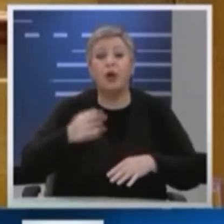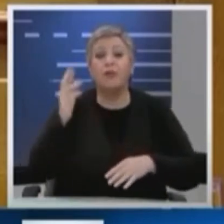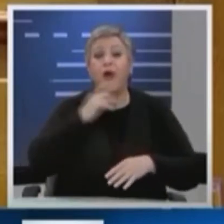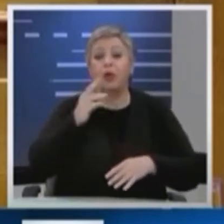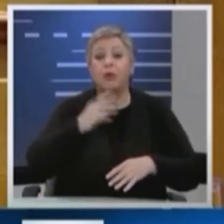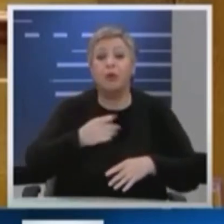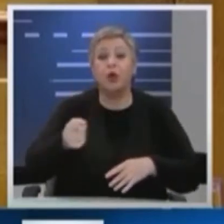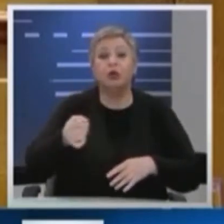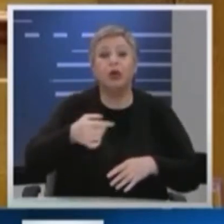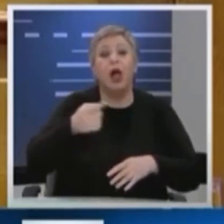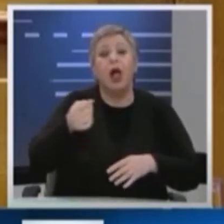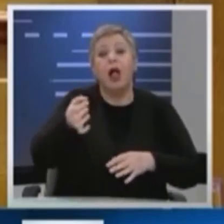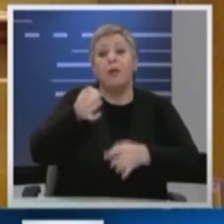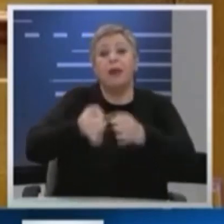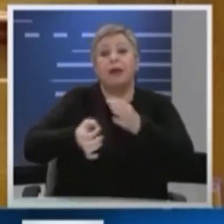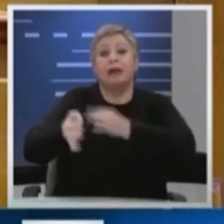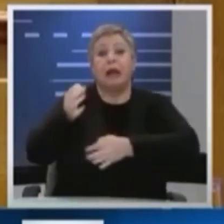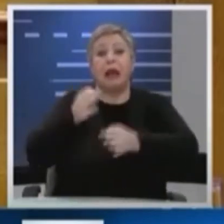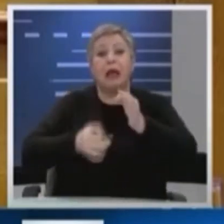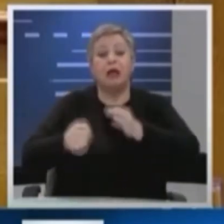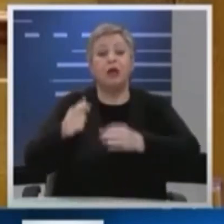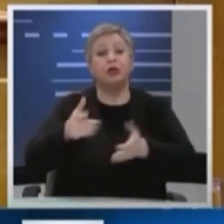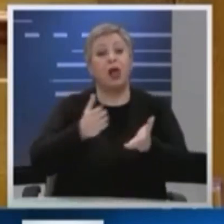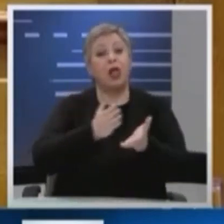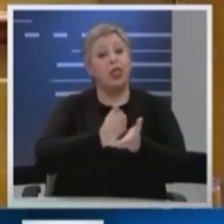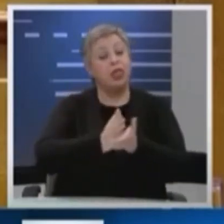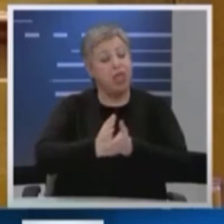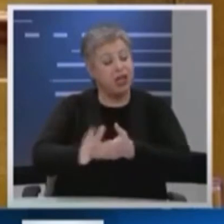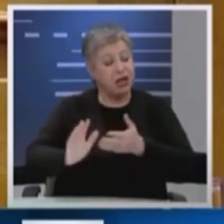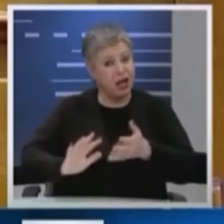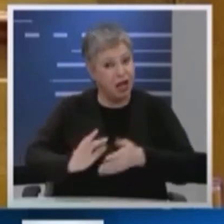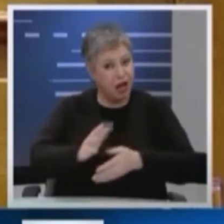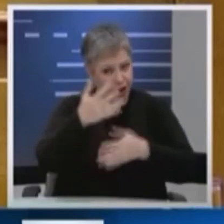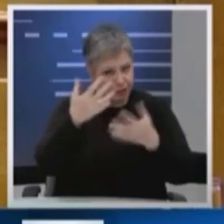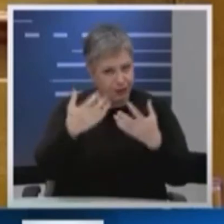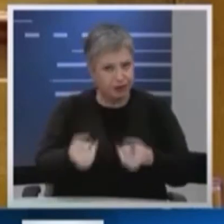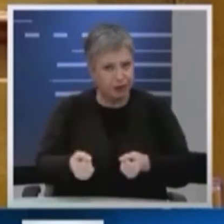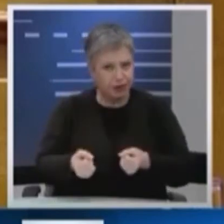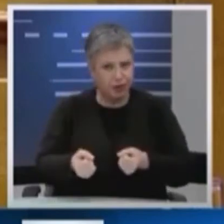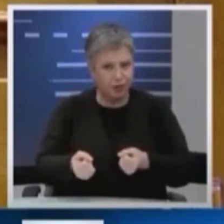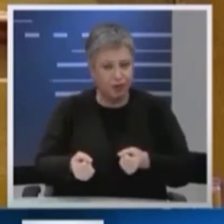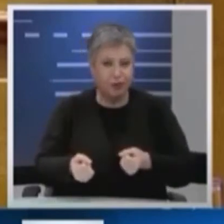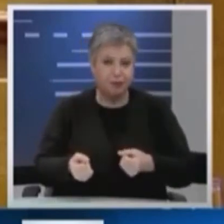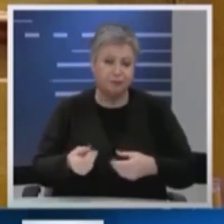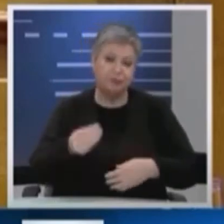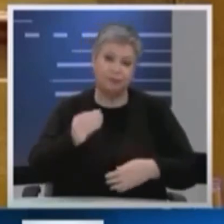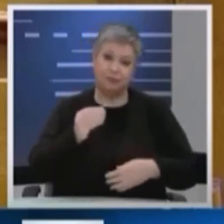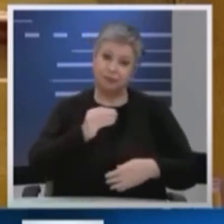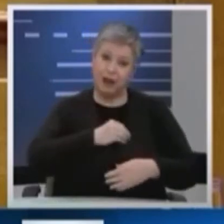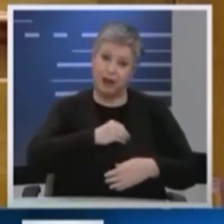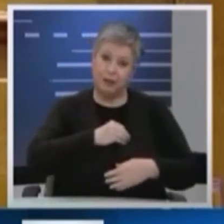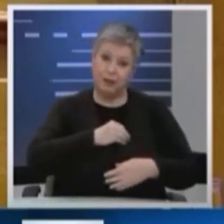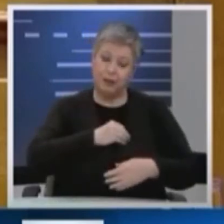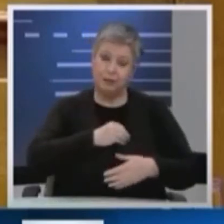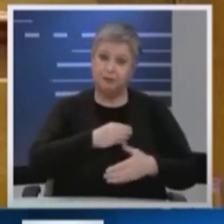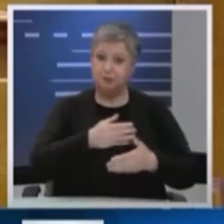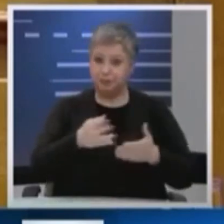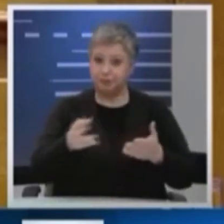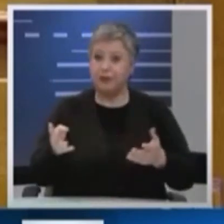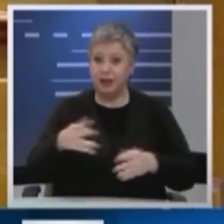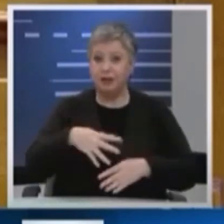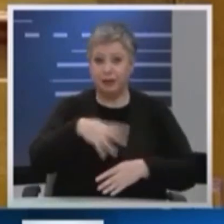του καμπάνια για δίκαιη ανάπτυξη? Δυστυχώς, κυρίες και κύριοι συνάδελφοι του ΣΥΡΙΖΑ, όχι για σας, αλλά για τη